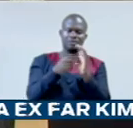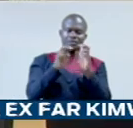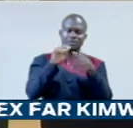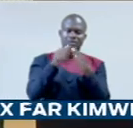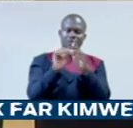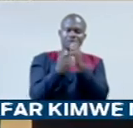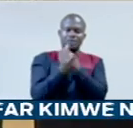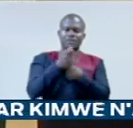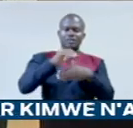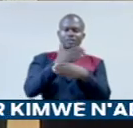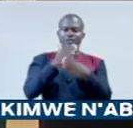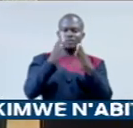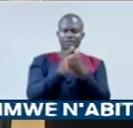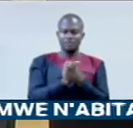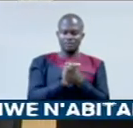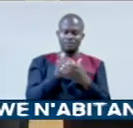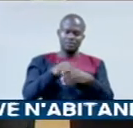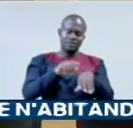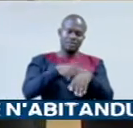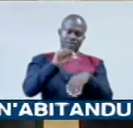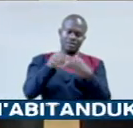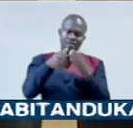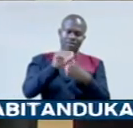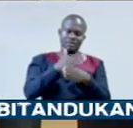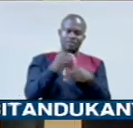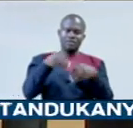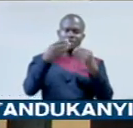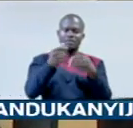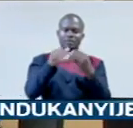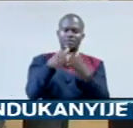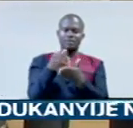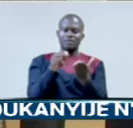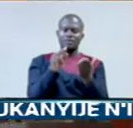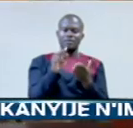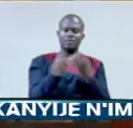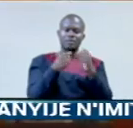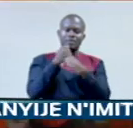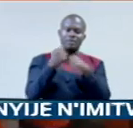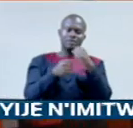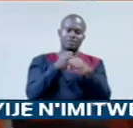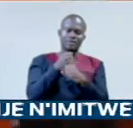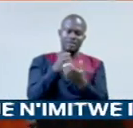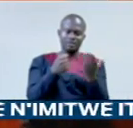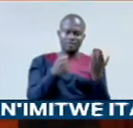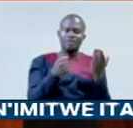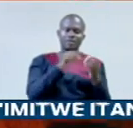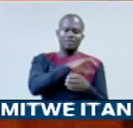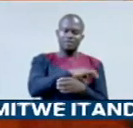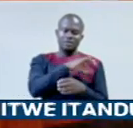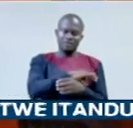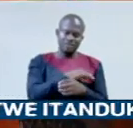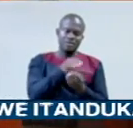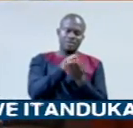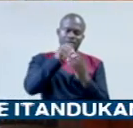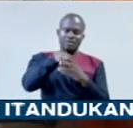bahise bahinduka abanyamigabane mu gihe abandi banyamigabane bahabwa amafaranga y'ubwasisi buri mwaka azwi nka dividend ababitsa muri banki